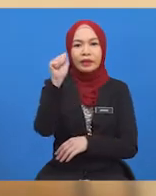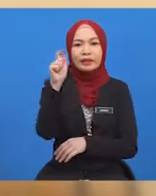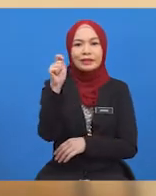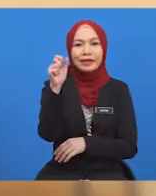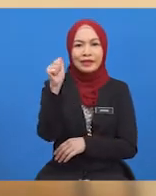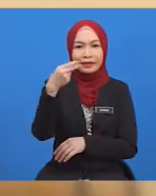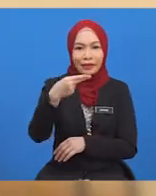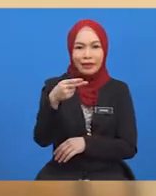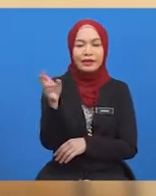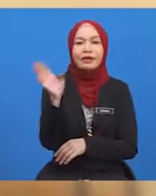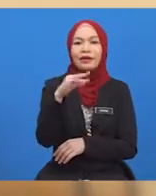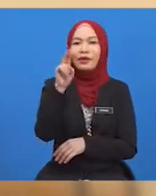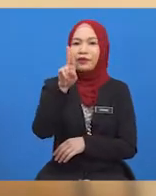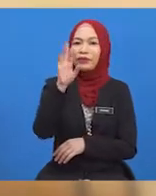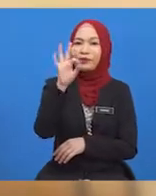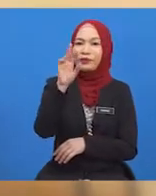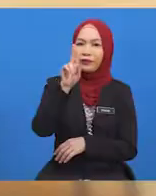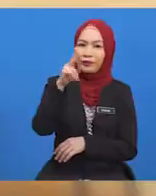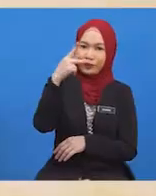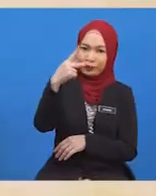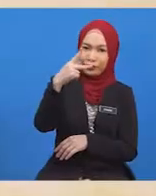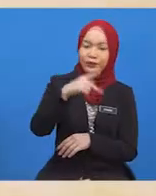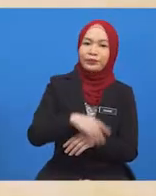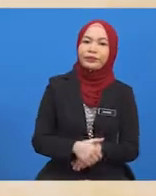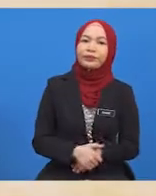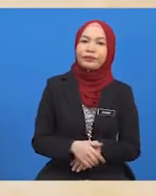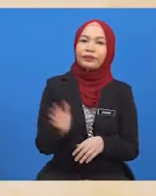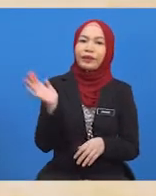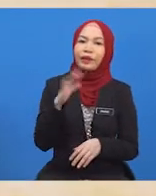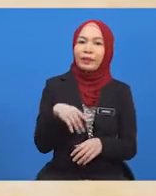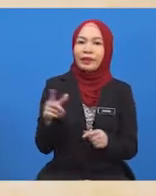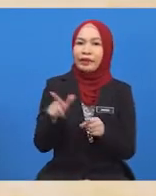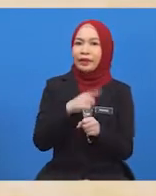Jom kita lengkapkan jadual dengan maklumat yang terdapat pada rajah E.